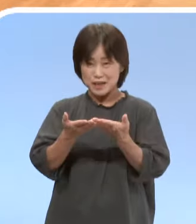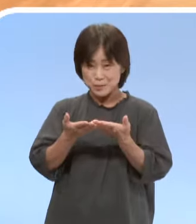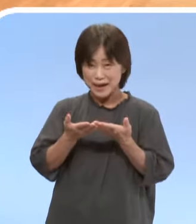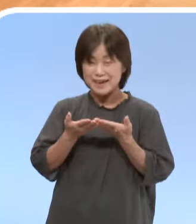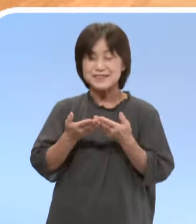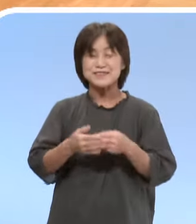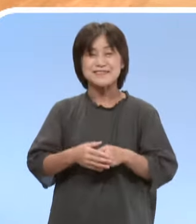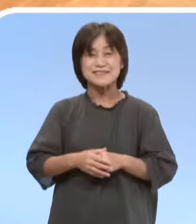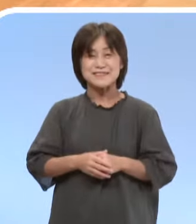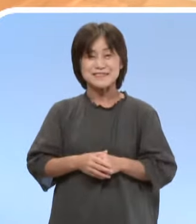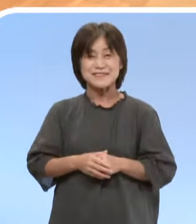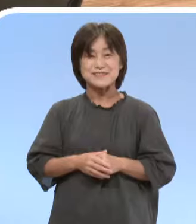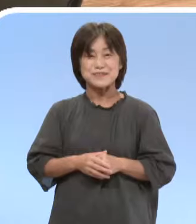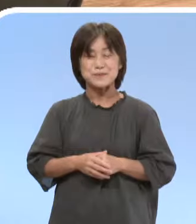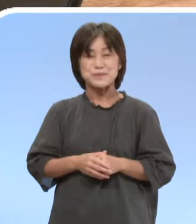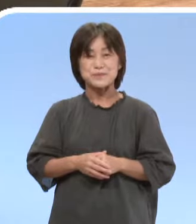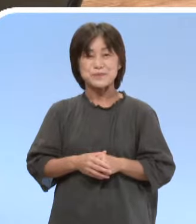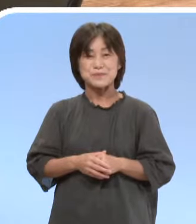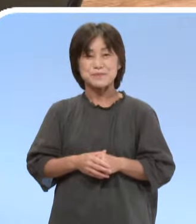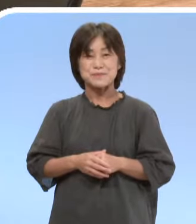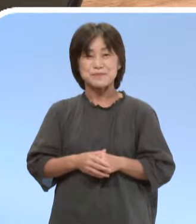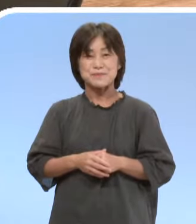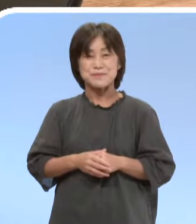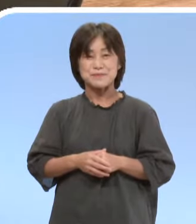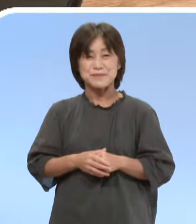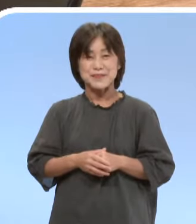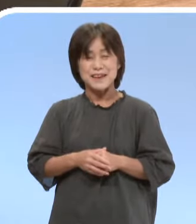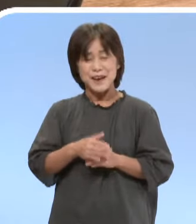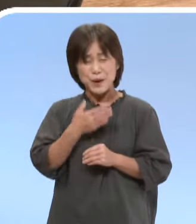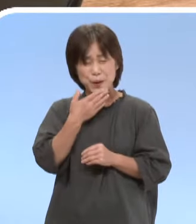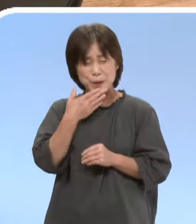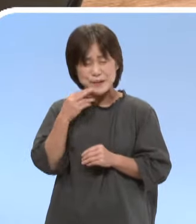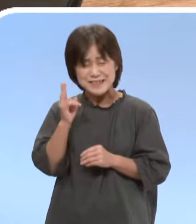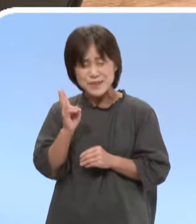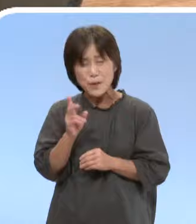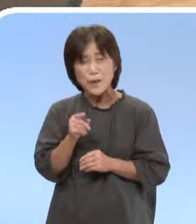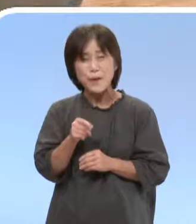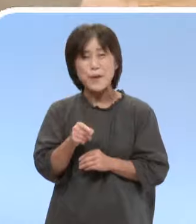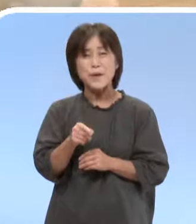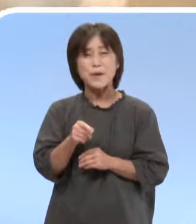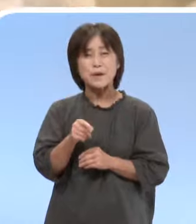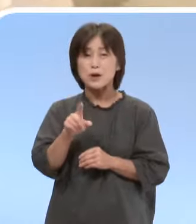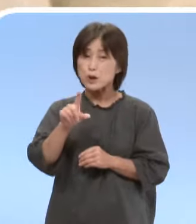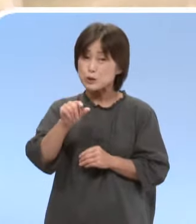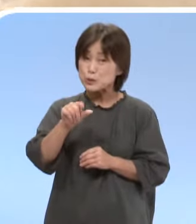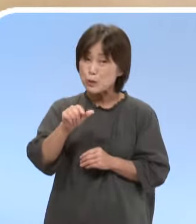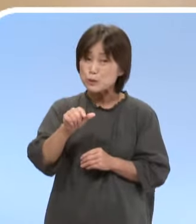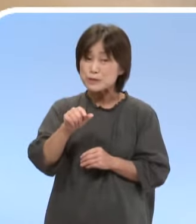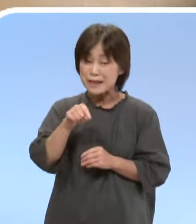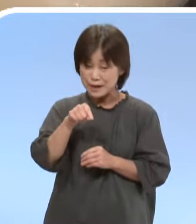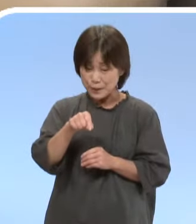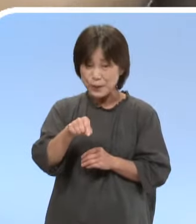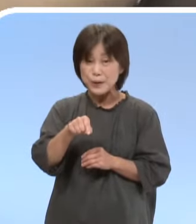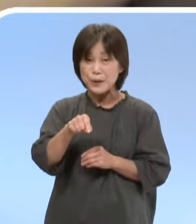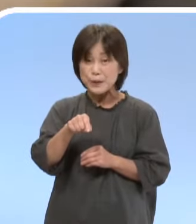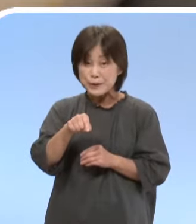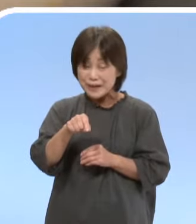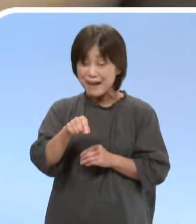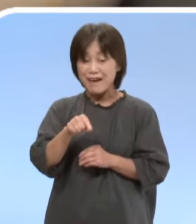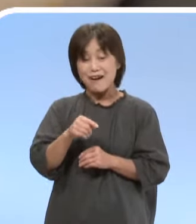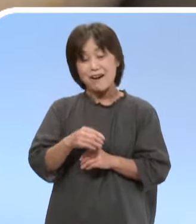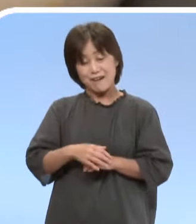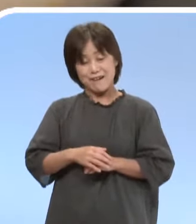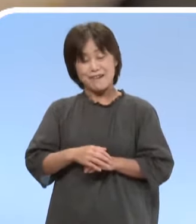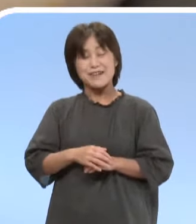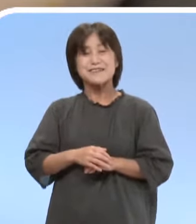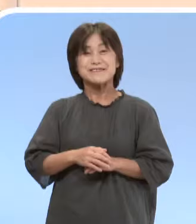いただきます。 いただきます。 めちゃくちゃ美味しそう。15分でこんなにも仕上